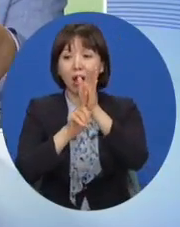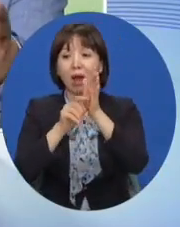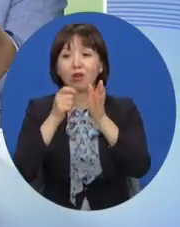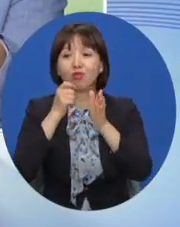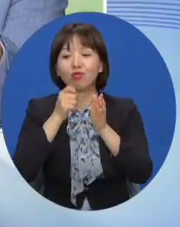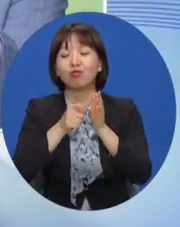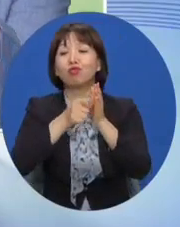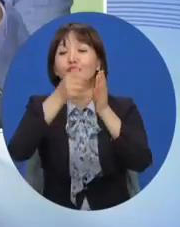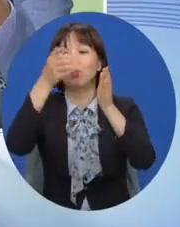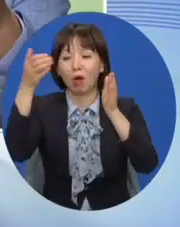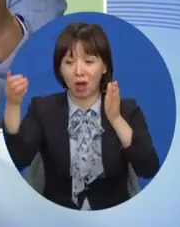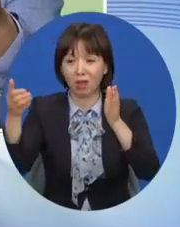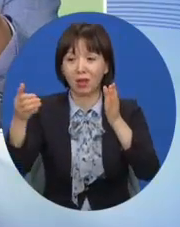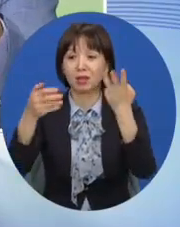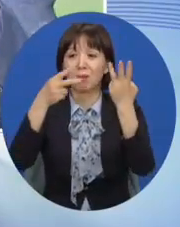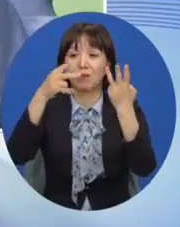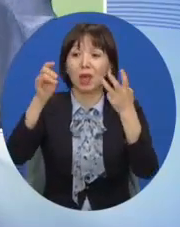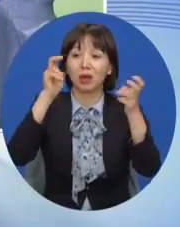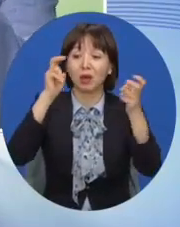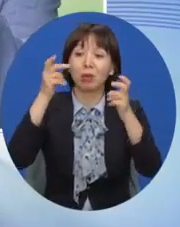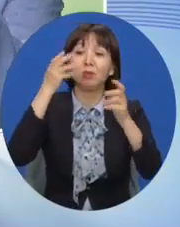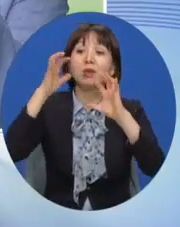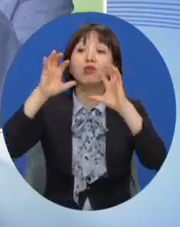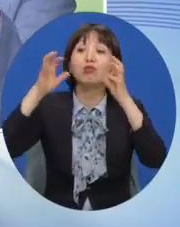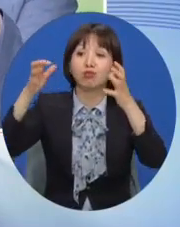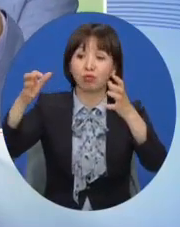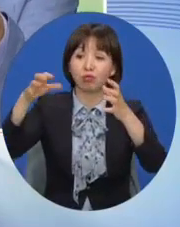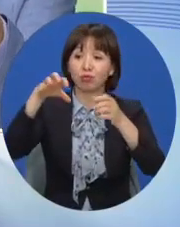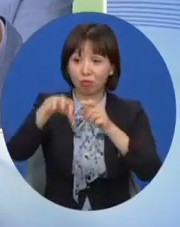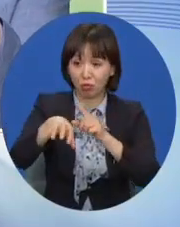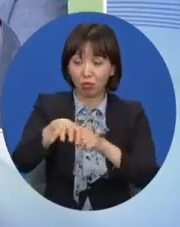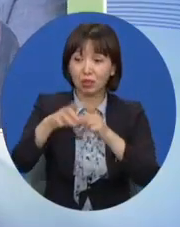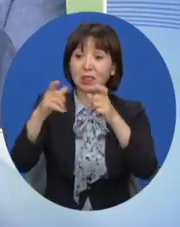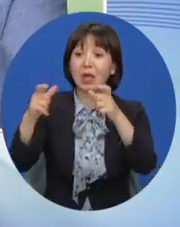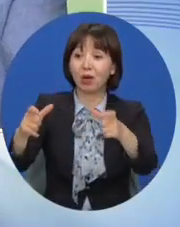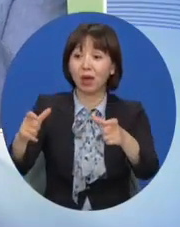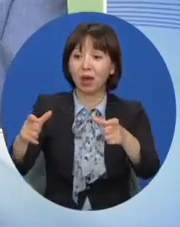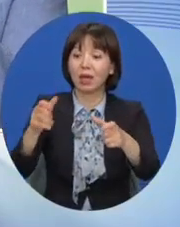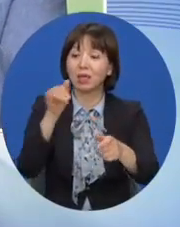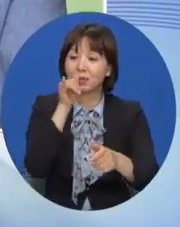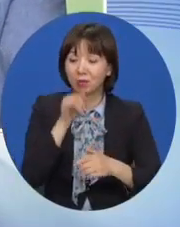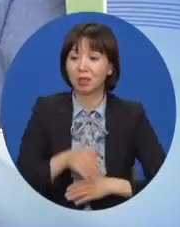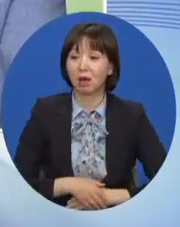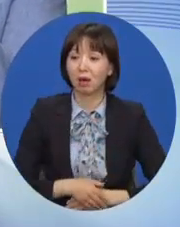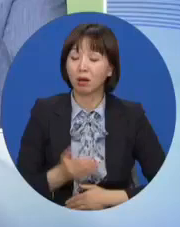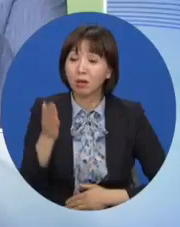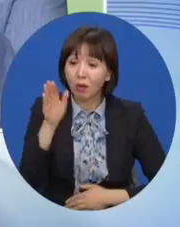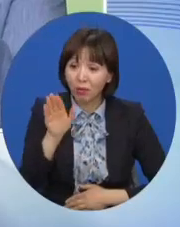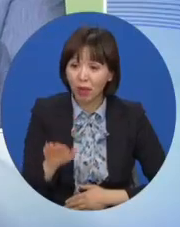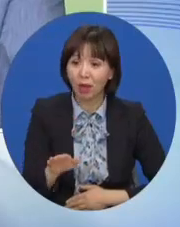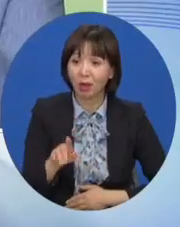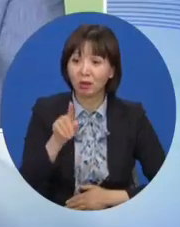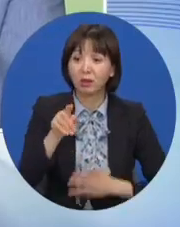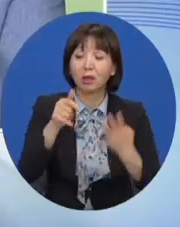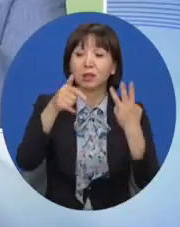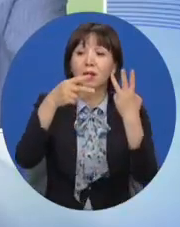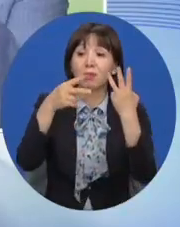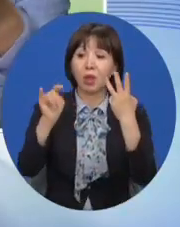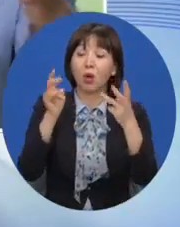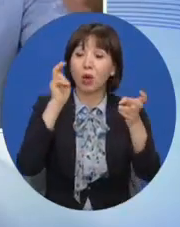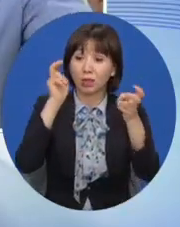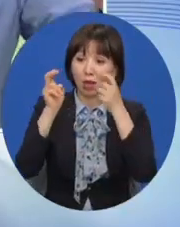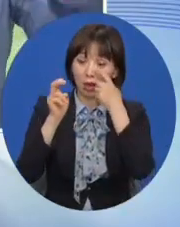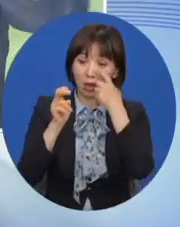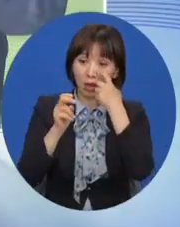오브 워싱턴이라고 하는 미국의 미국의 지역에 있습니다. 그런데 그 3개 회사가